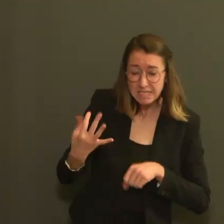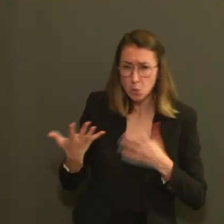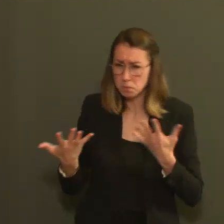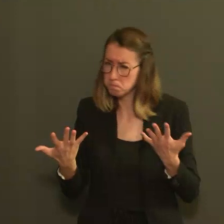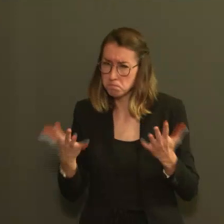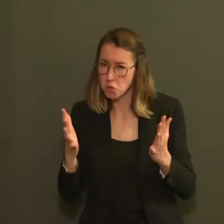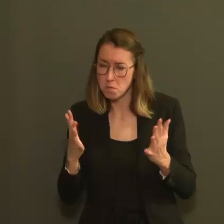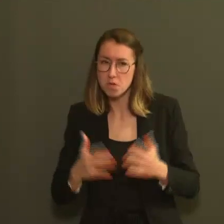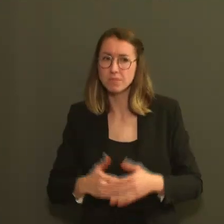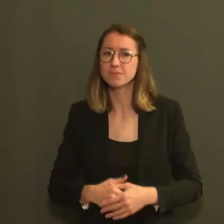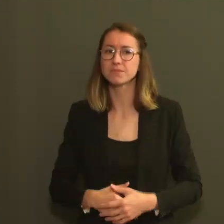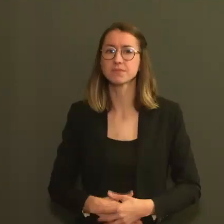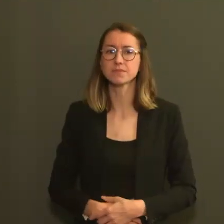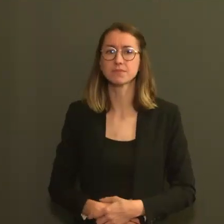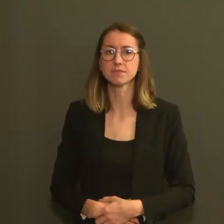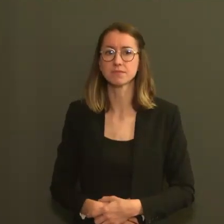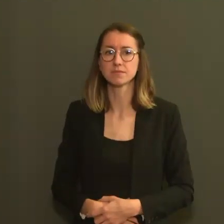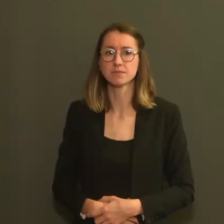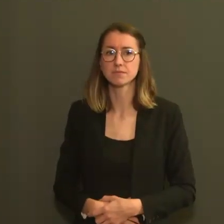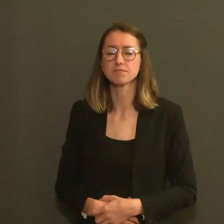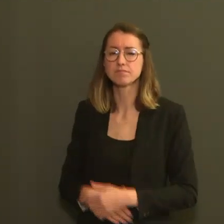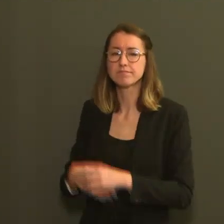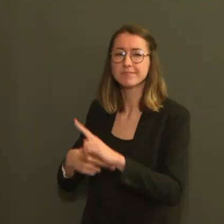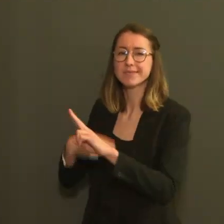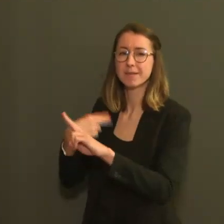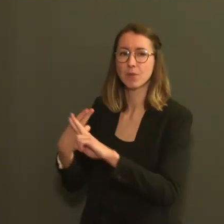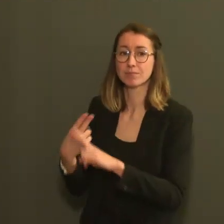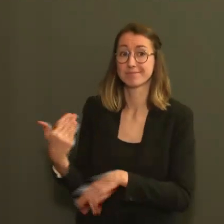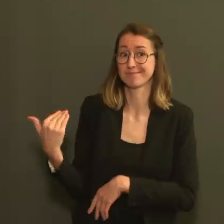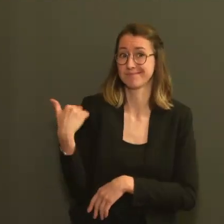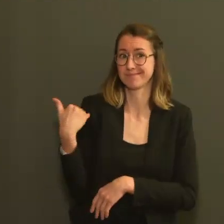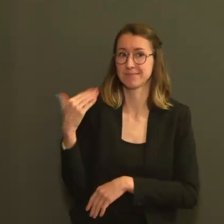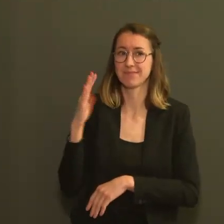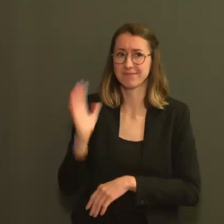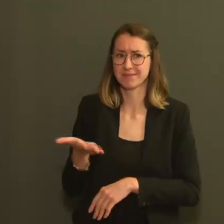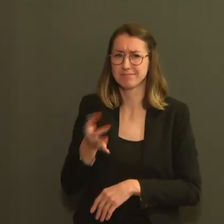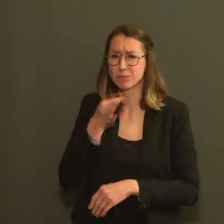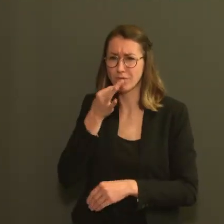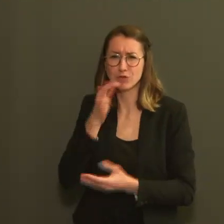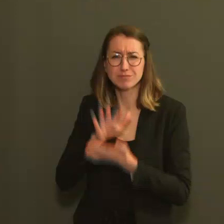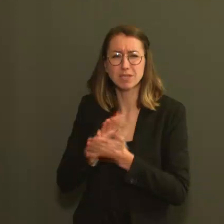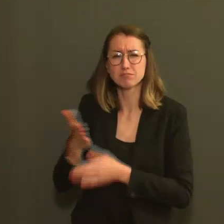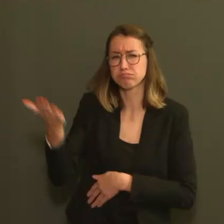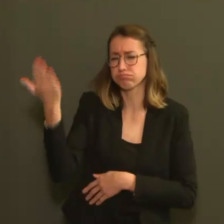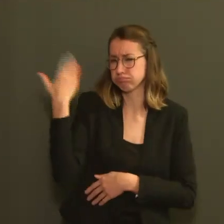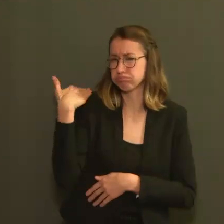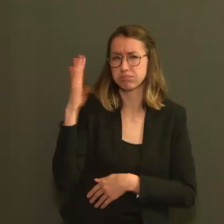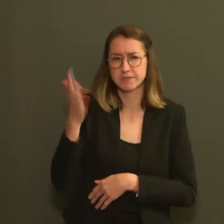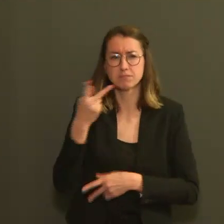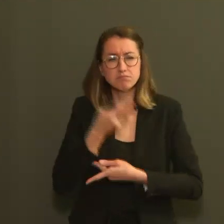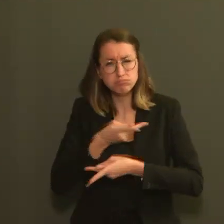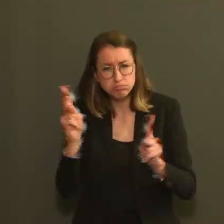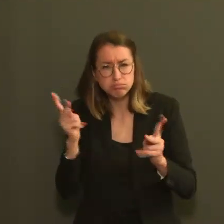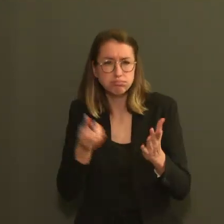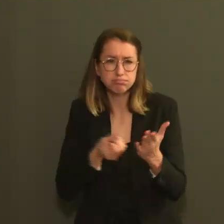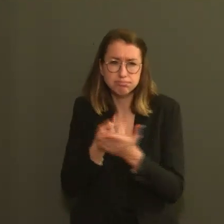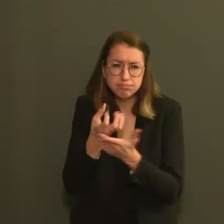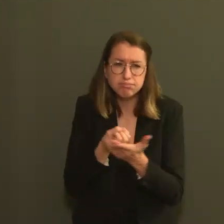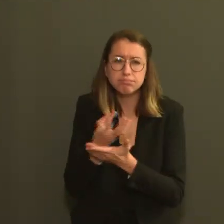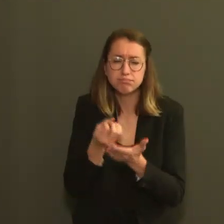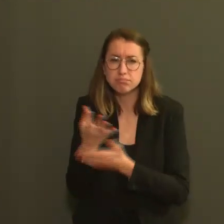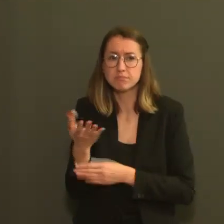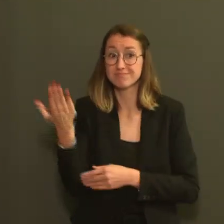Alors, nous avons abordé ce sujet lors d'une récente conférence de presse et nous vous avons signalé à cette occasion que jusqu'il y a 3 semaines,